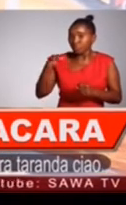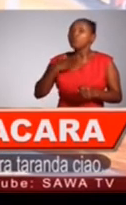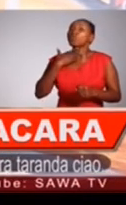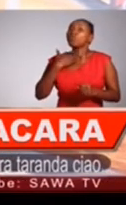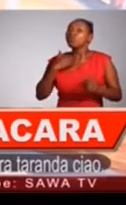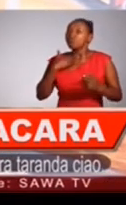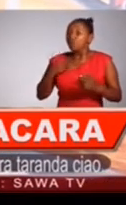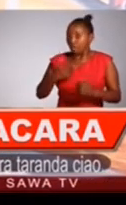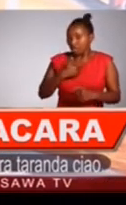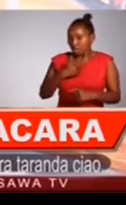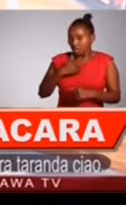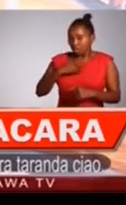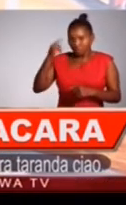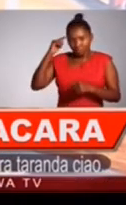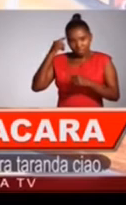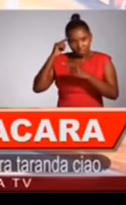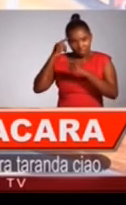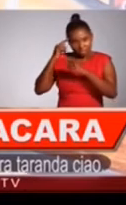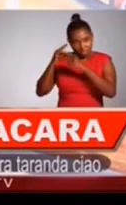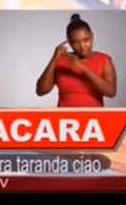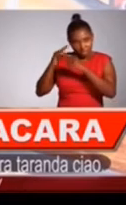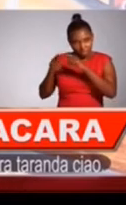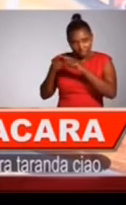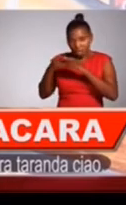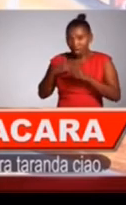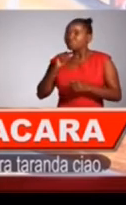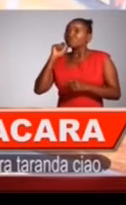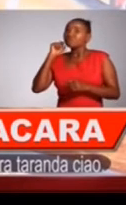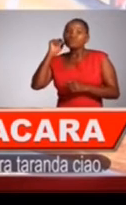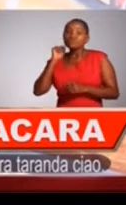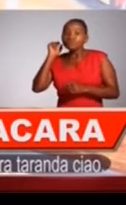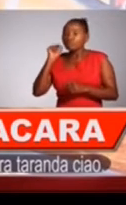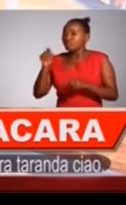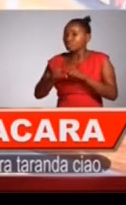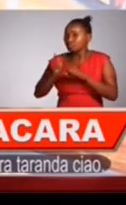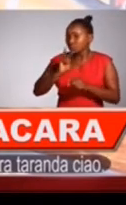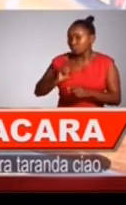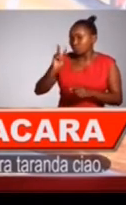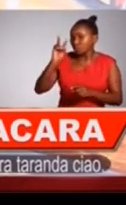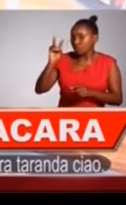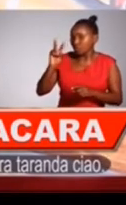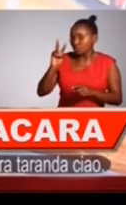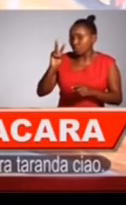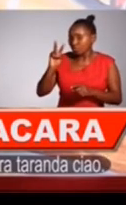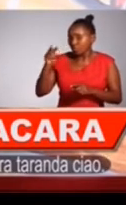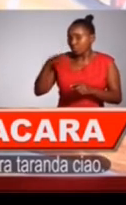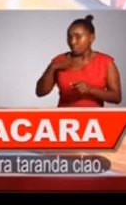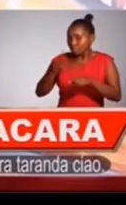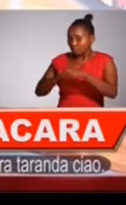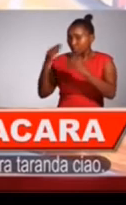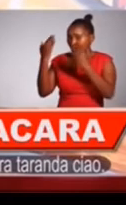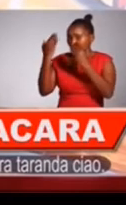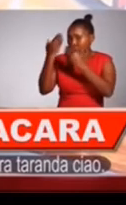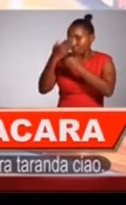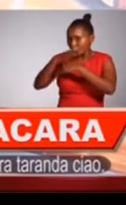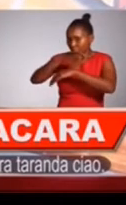Nilikaka kukua na wazo hili, kwamba kukue na masai Na ukiangalia ni silivueti na manisha ni majira